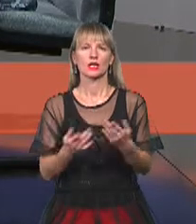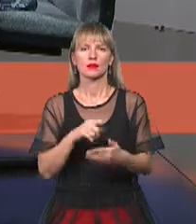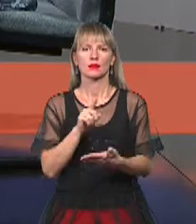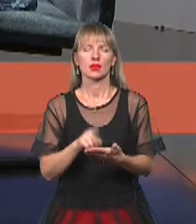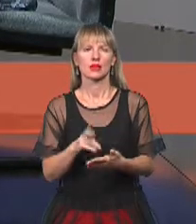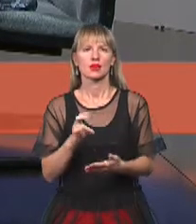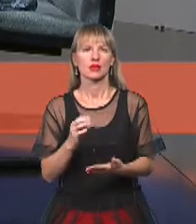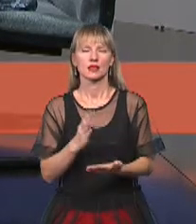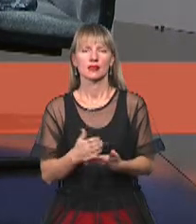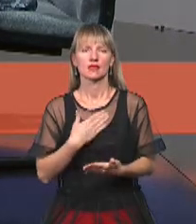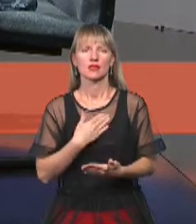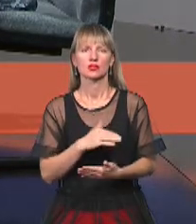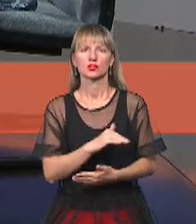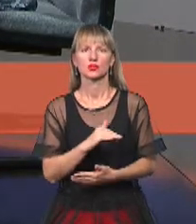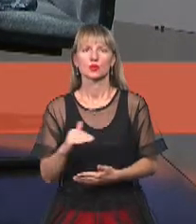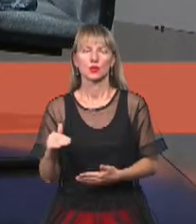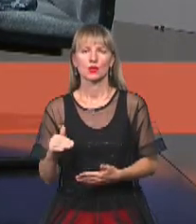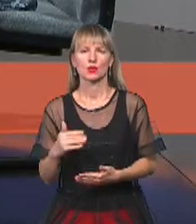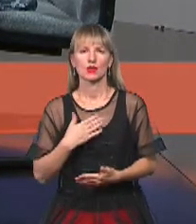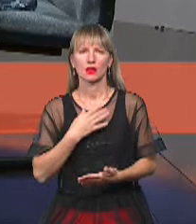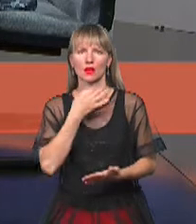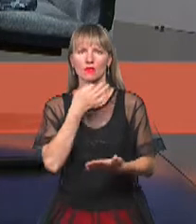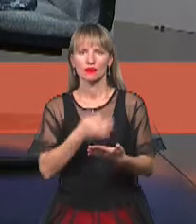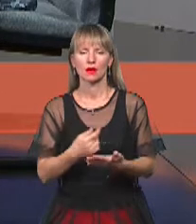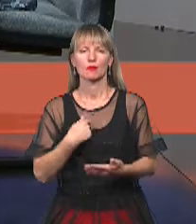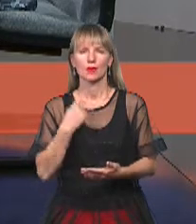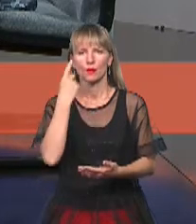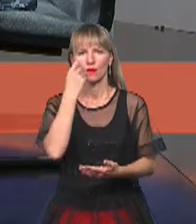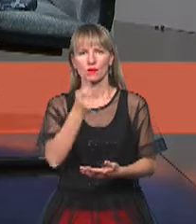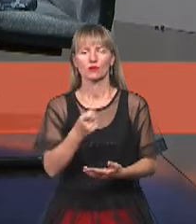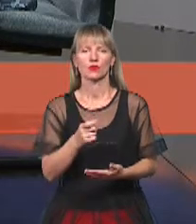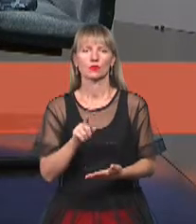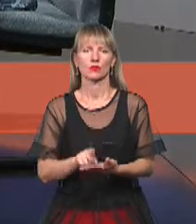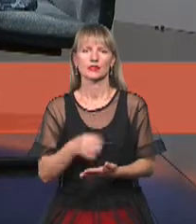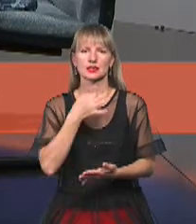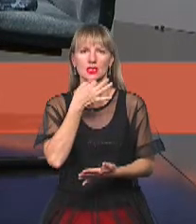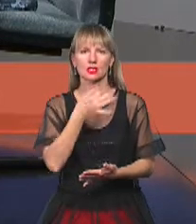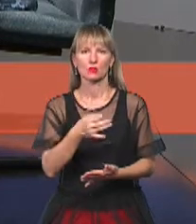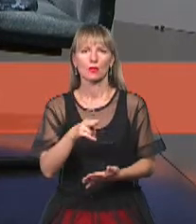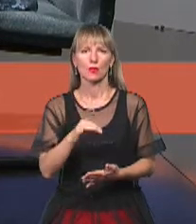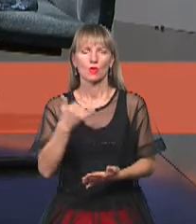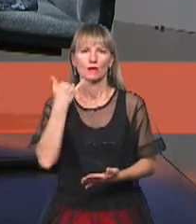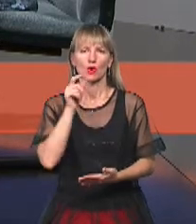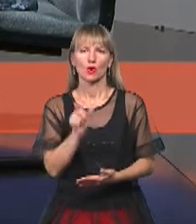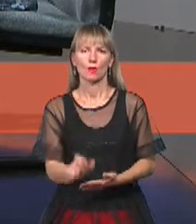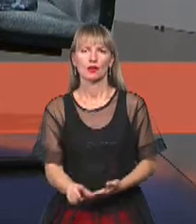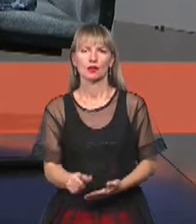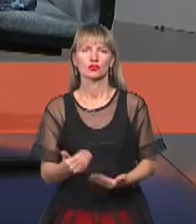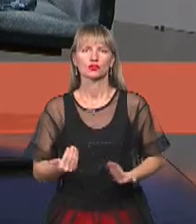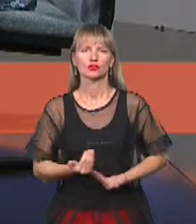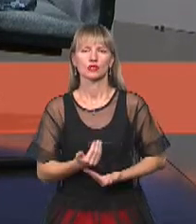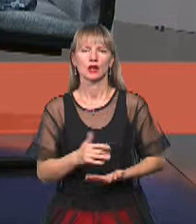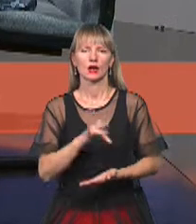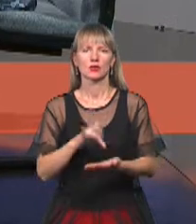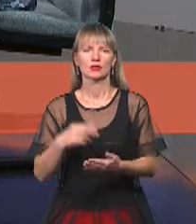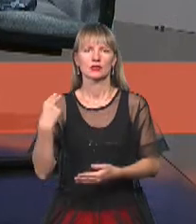є там в нашій зоні компетенції, в зоні відповідальності, ми про це повідомо, проінформуємо ми громадянина, мешканця міста